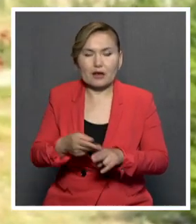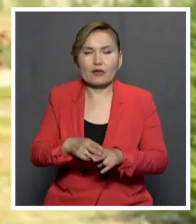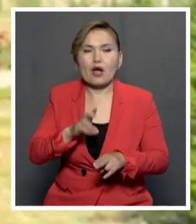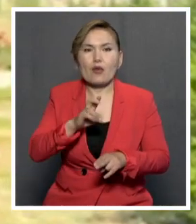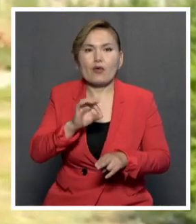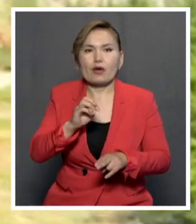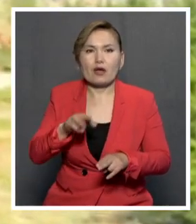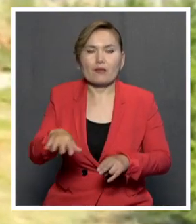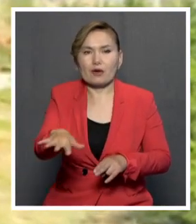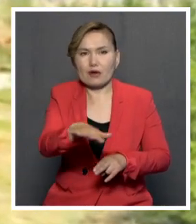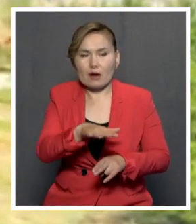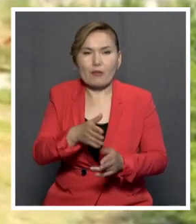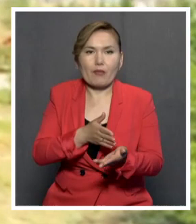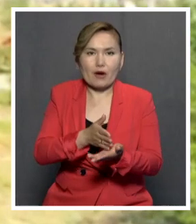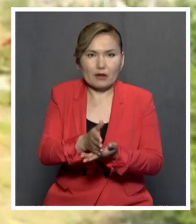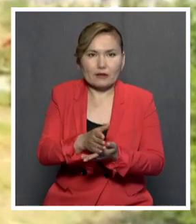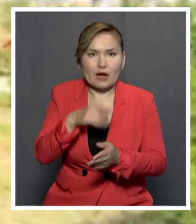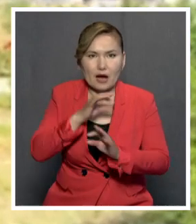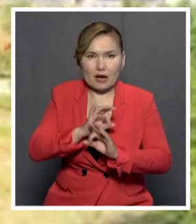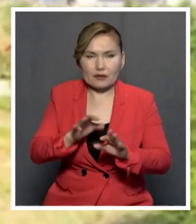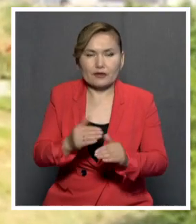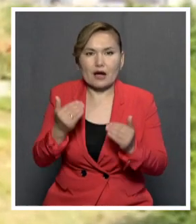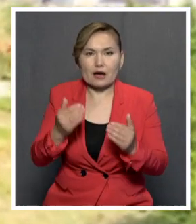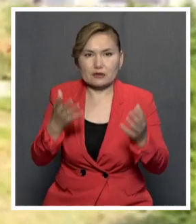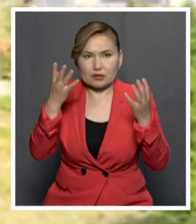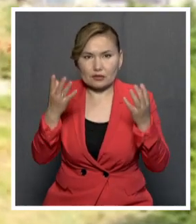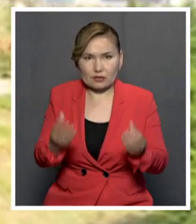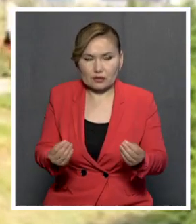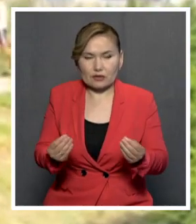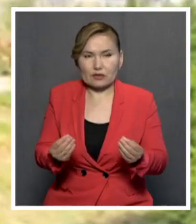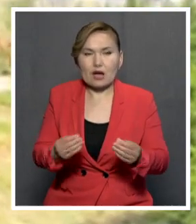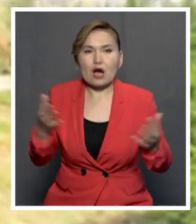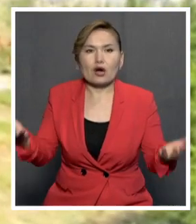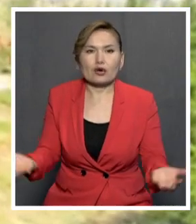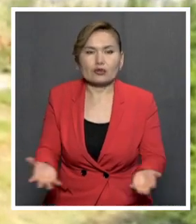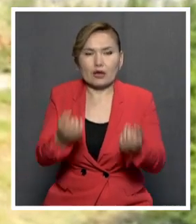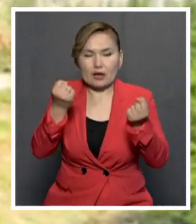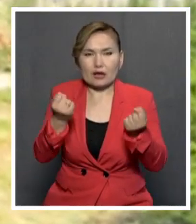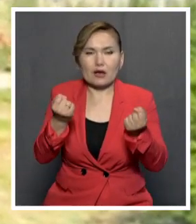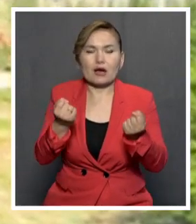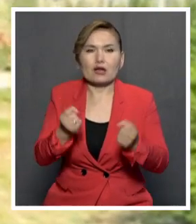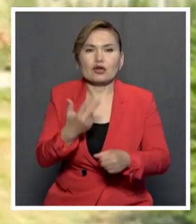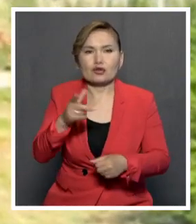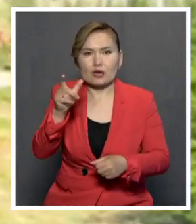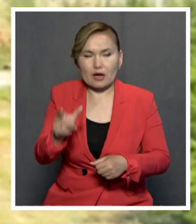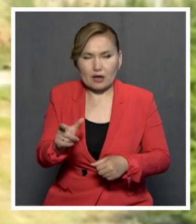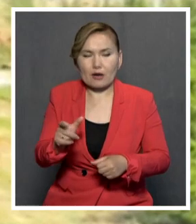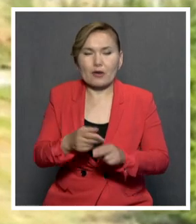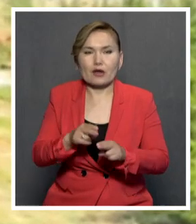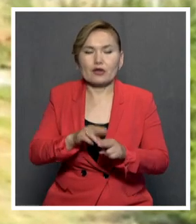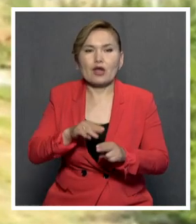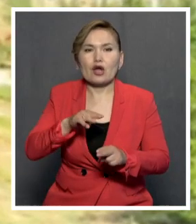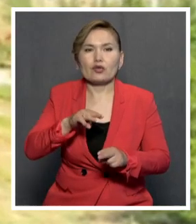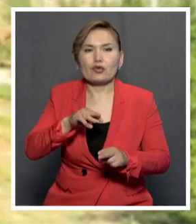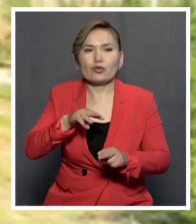шатқалының төмен жағына қарай бағытталған туралы айтты. Қазіргі таңда құтқарылғандар Төле би ауданында орналасқан